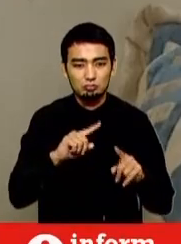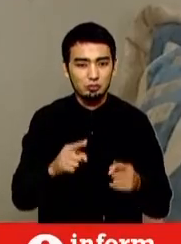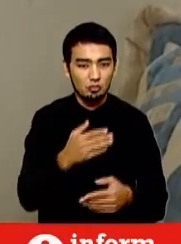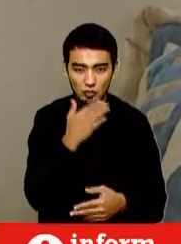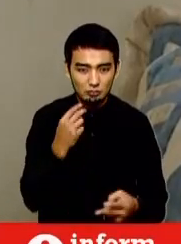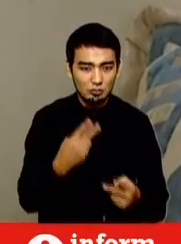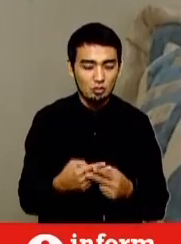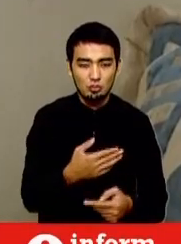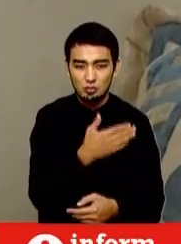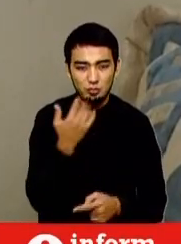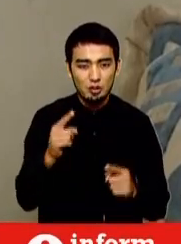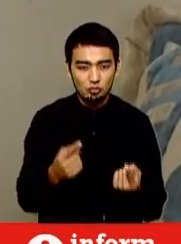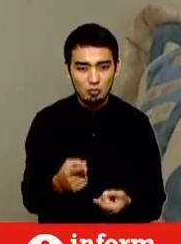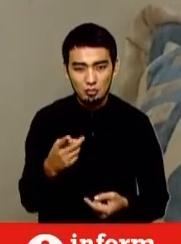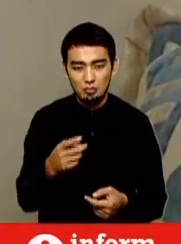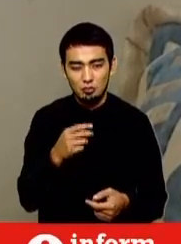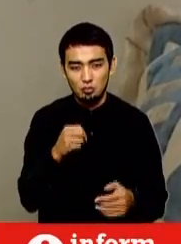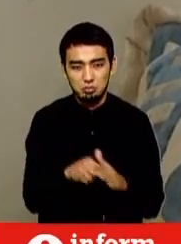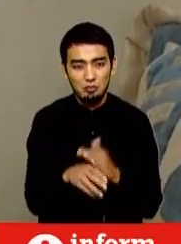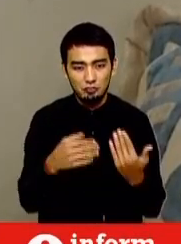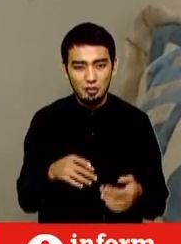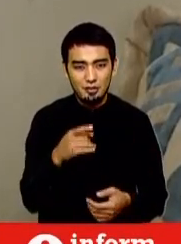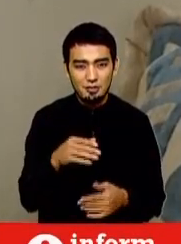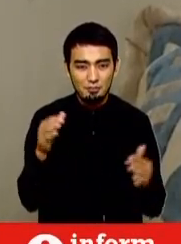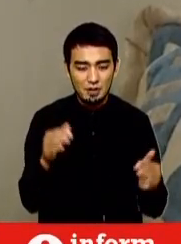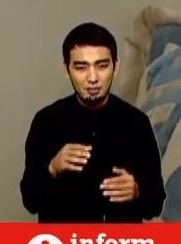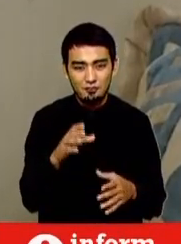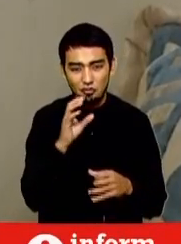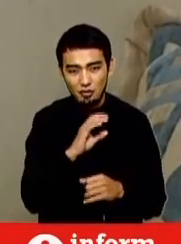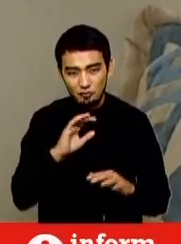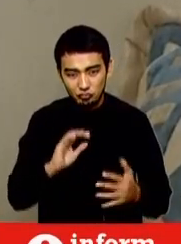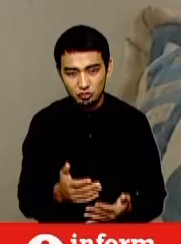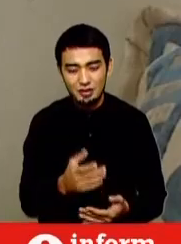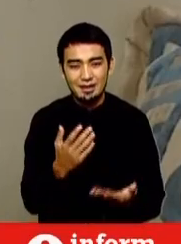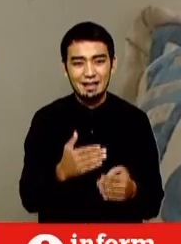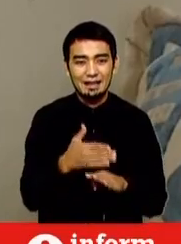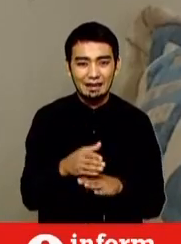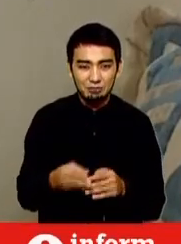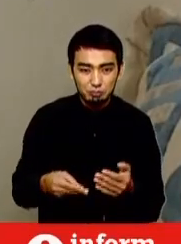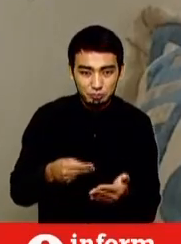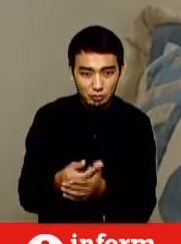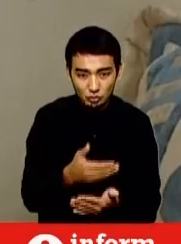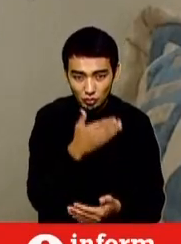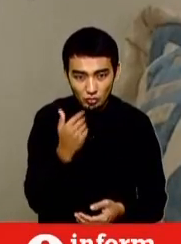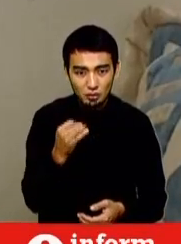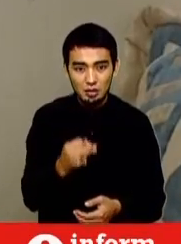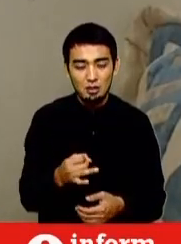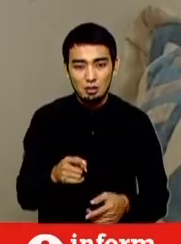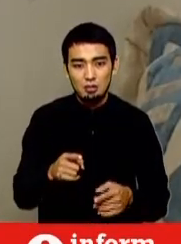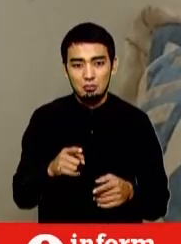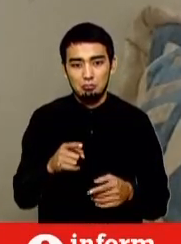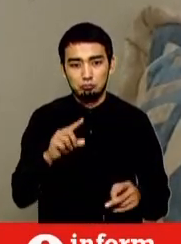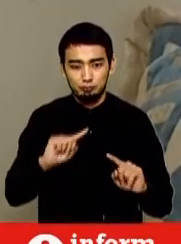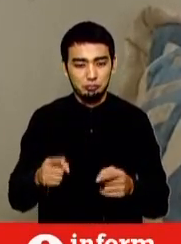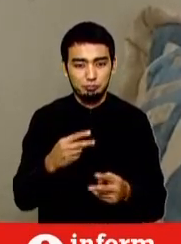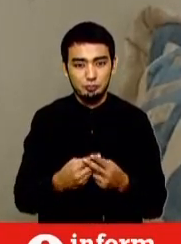Неге қамауға алмайсыздар? Қазір Құдай сақтасын, кішкентай ұрлық болса да, кредит төленбей қалса, бұл жерде